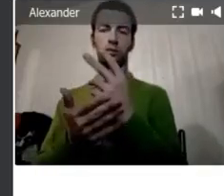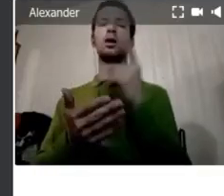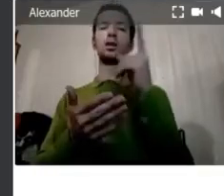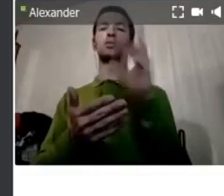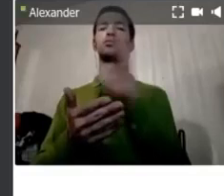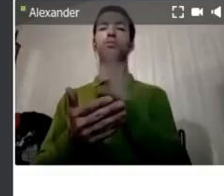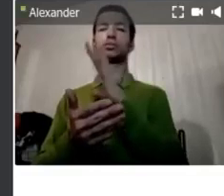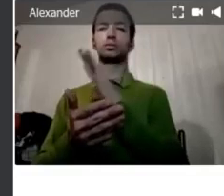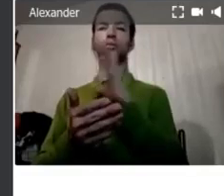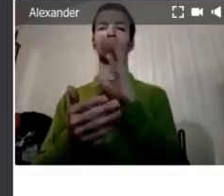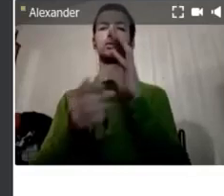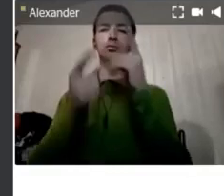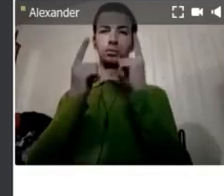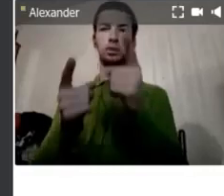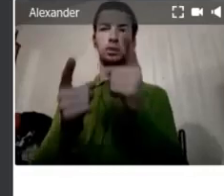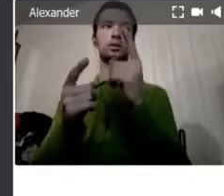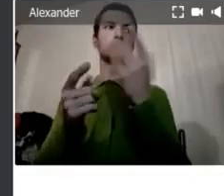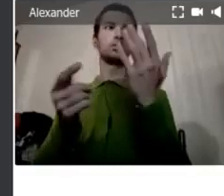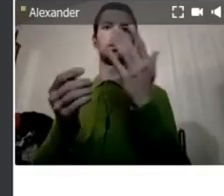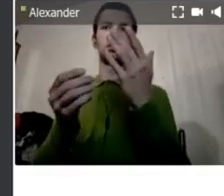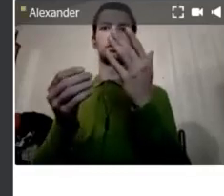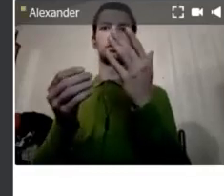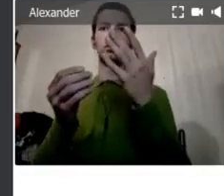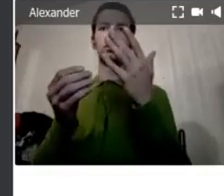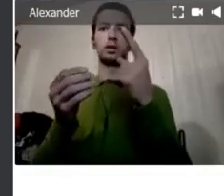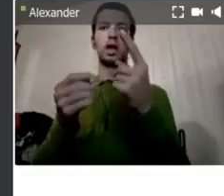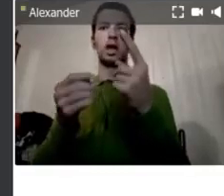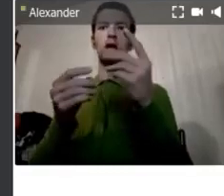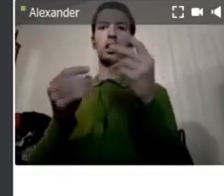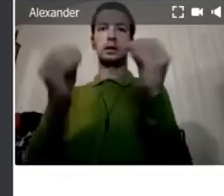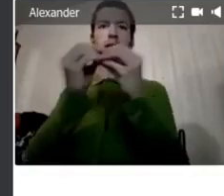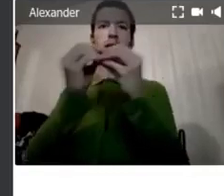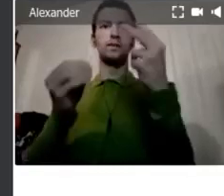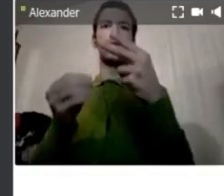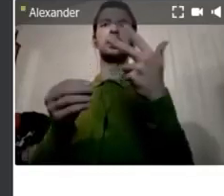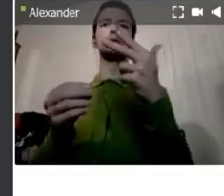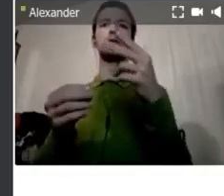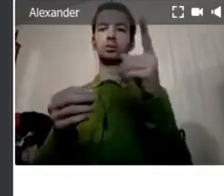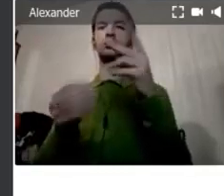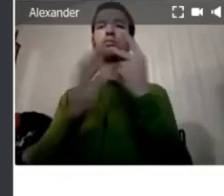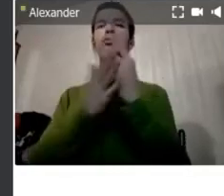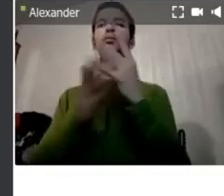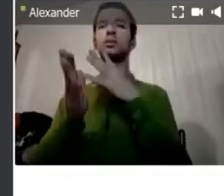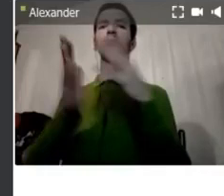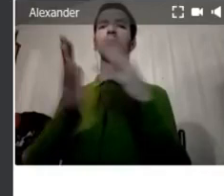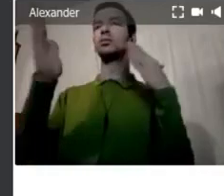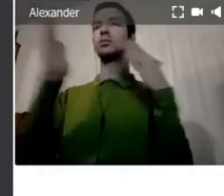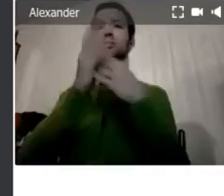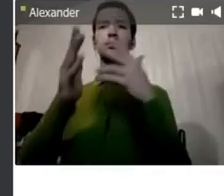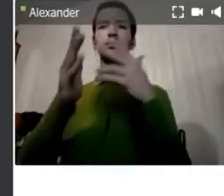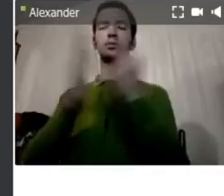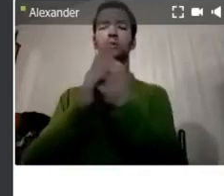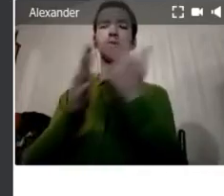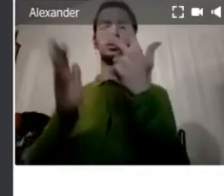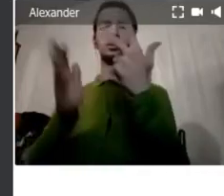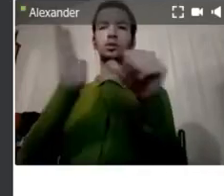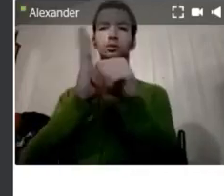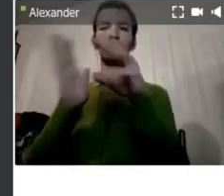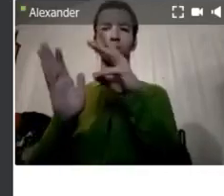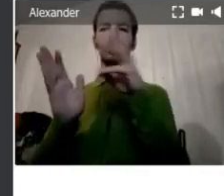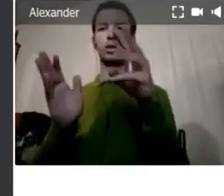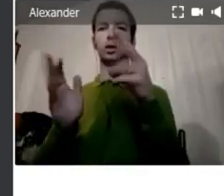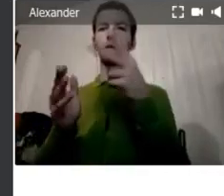цифры, сколько можно зарабатывать в лидерской карьере. Вот. Соответственно, я всегда задаю простой вопрос. Вот скажите,